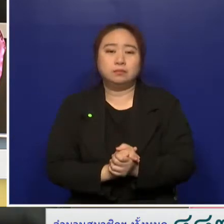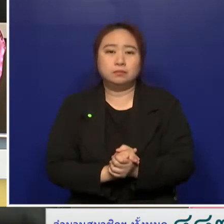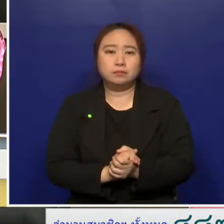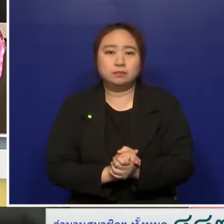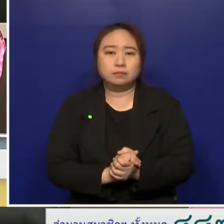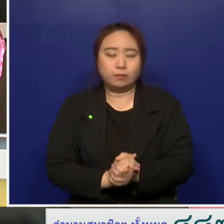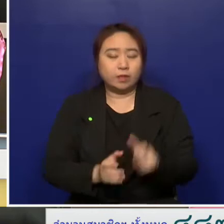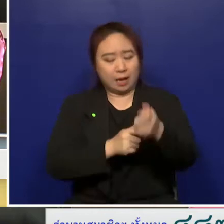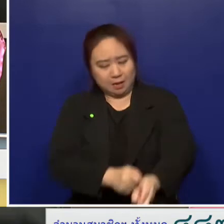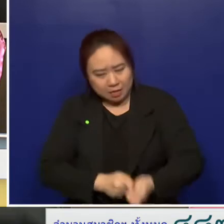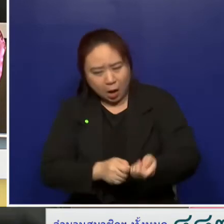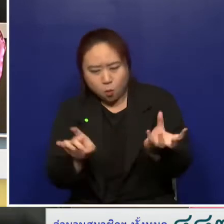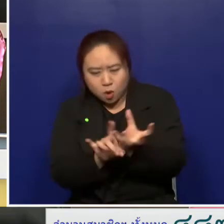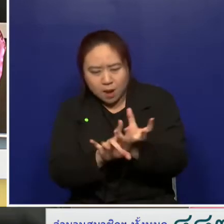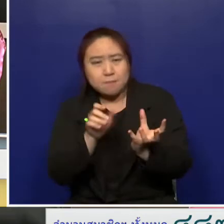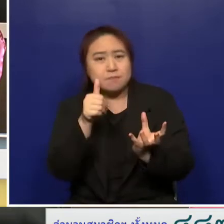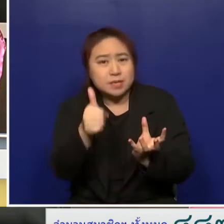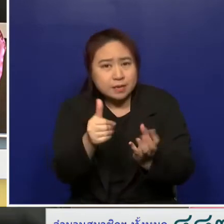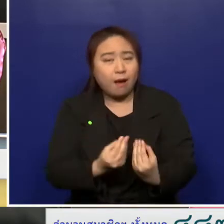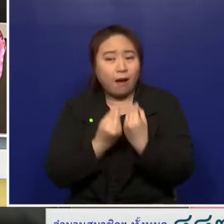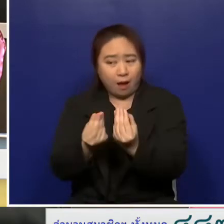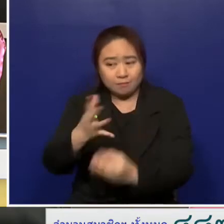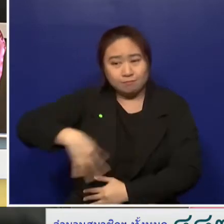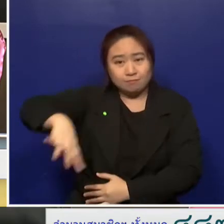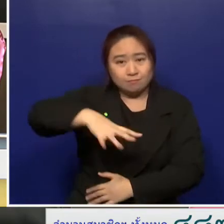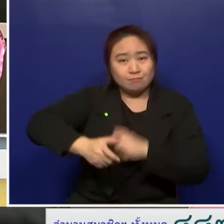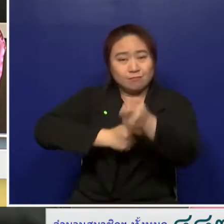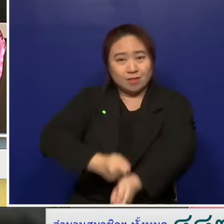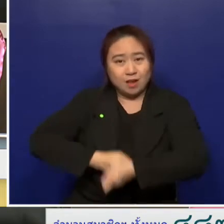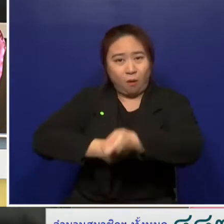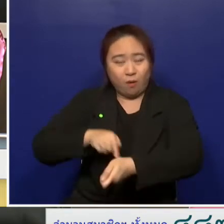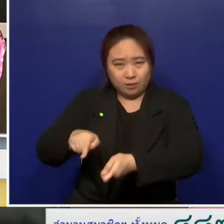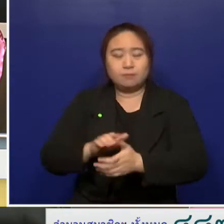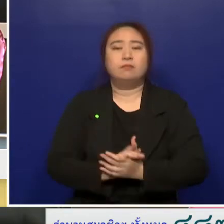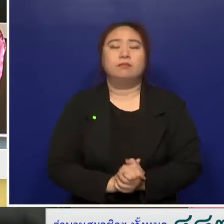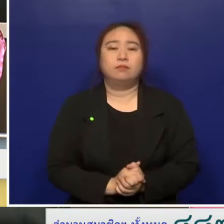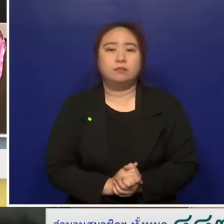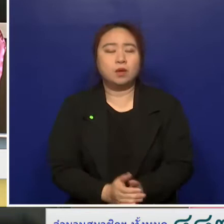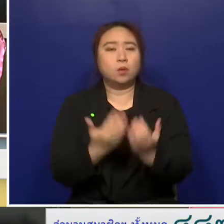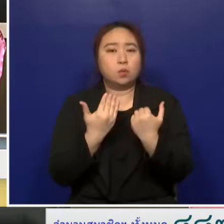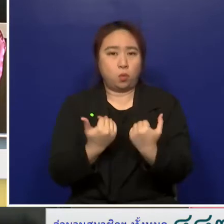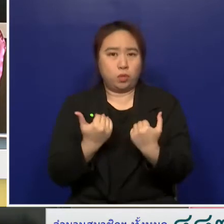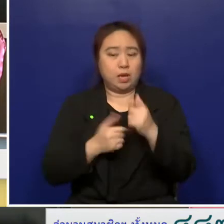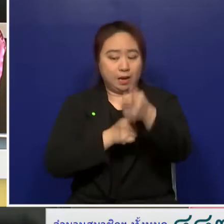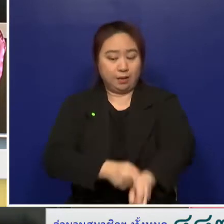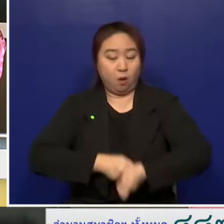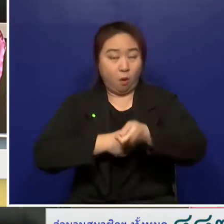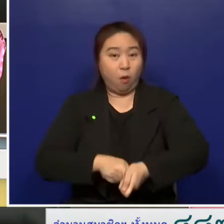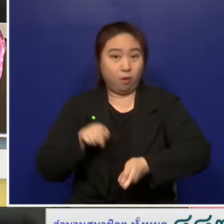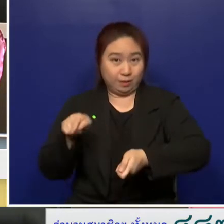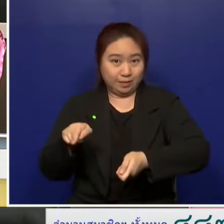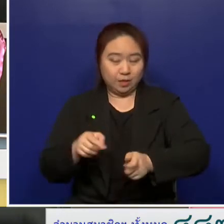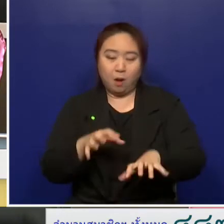ทำเกษตรให้กับกุมคลที่เป็เกษตกรส่ให่ของตระบนละออกปจจุบันเกษตกรในหมู่บ้านต่